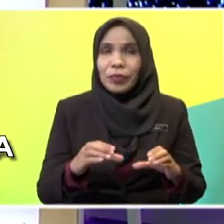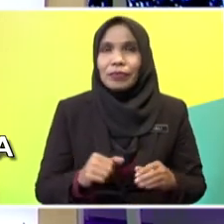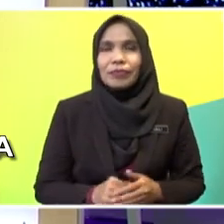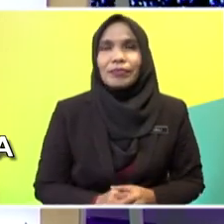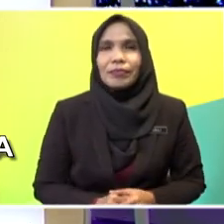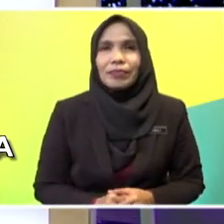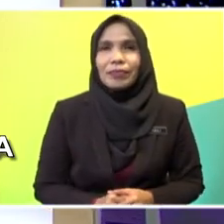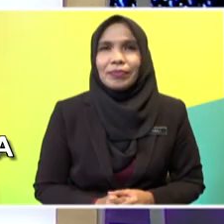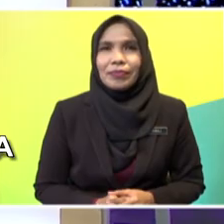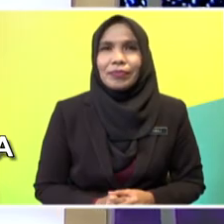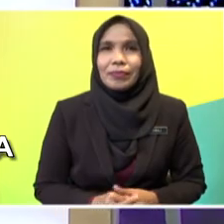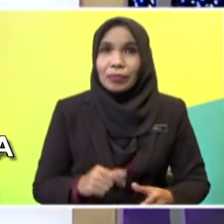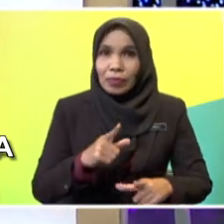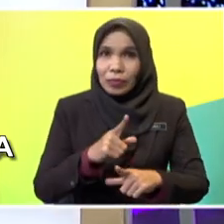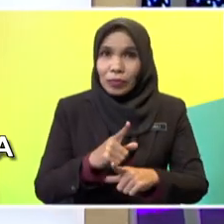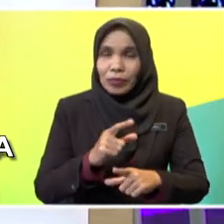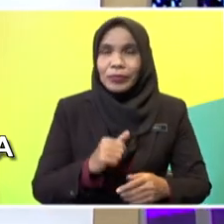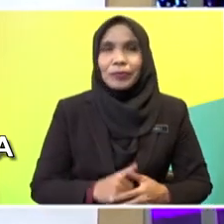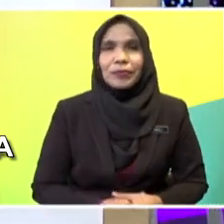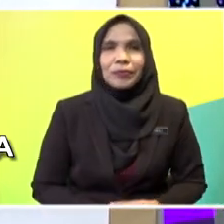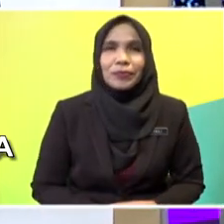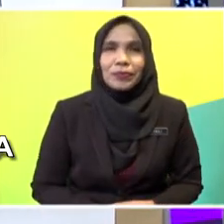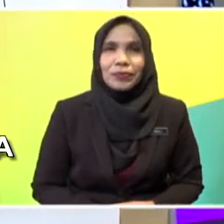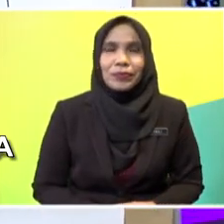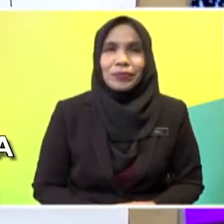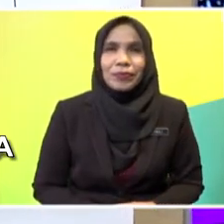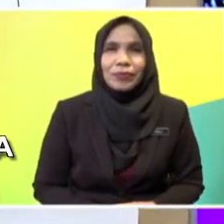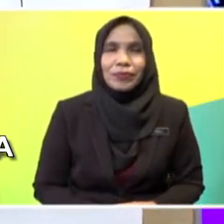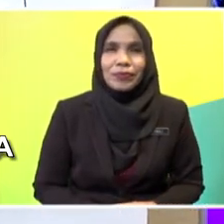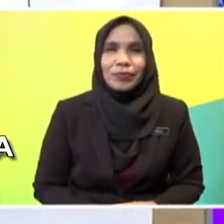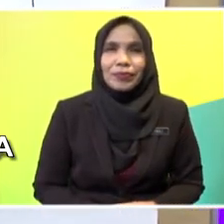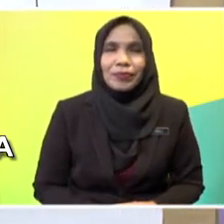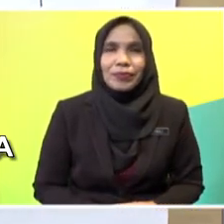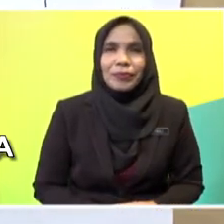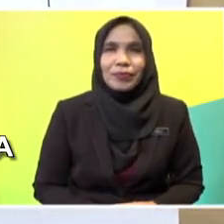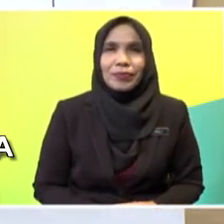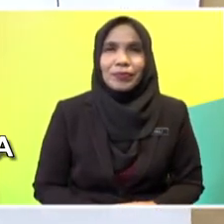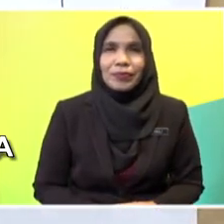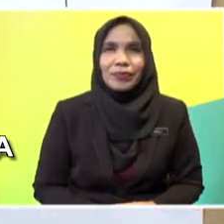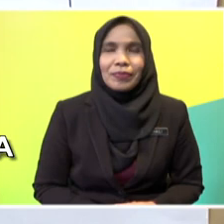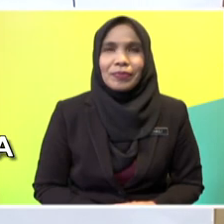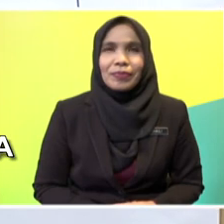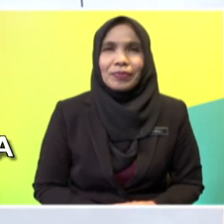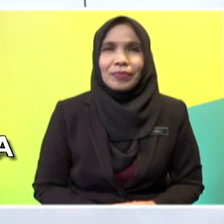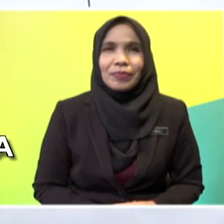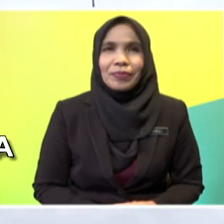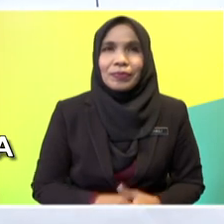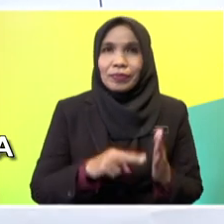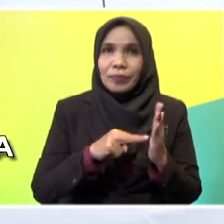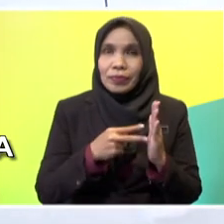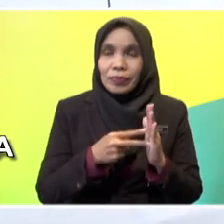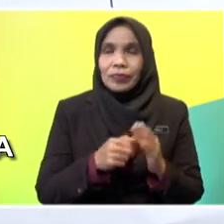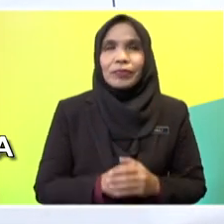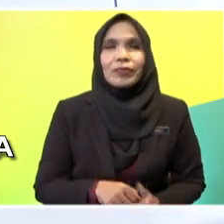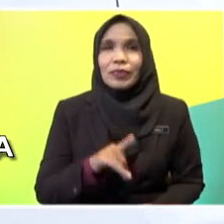Untuk pastikan dia lurus pada fabric nanti untuk kita potong. Maksudnya Cikgu,